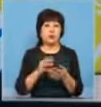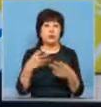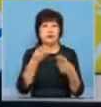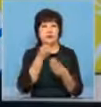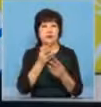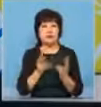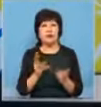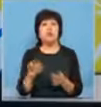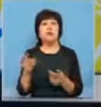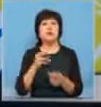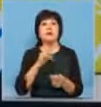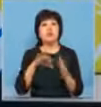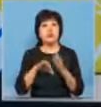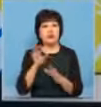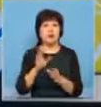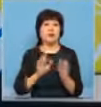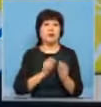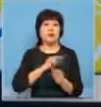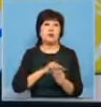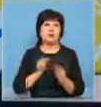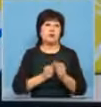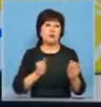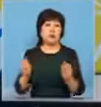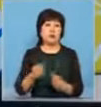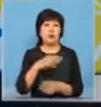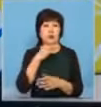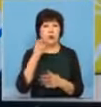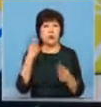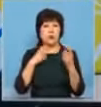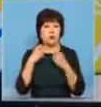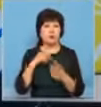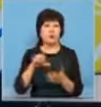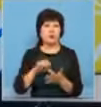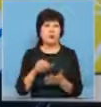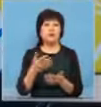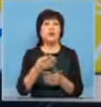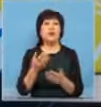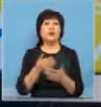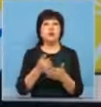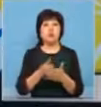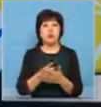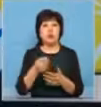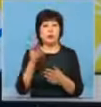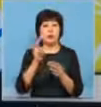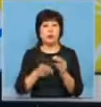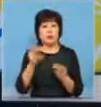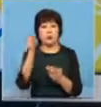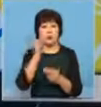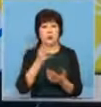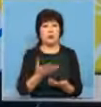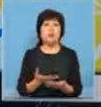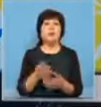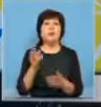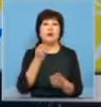ребят, которых затем трудоустраиваем. Могу отметить, что многих учащихся колледжей принимают на работу еще в период обучения. В целом ребята хорошо